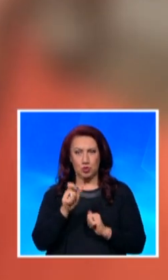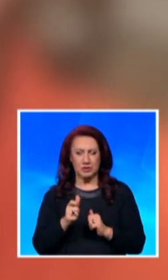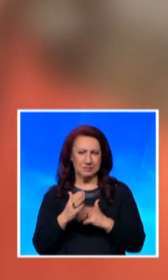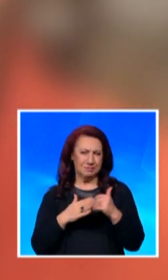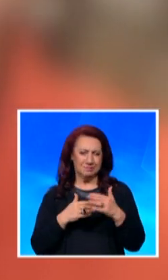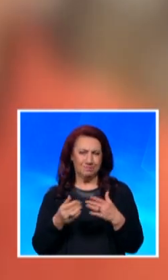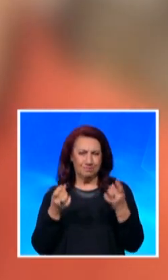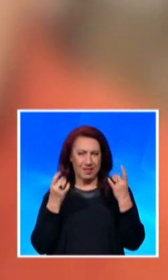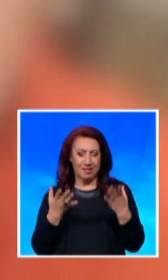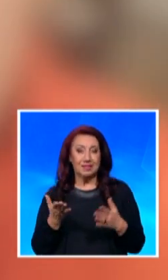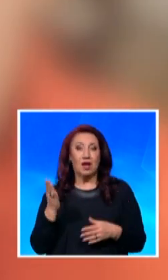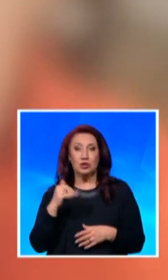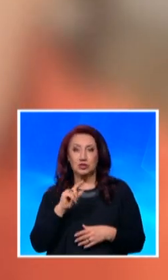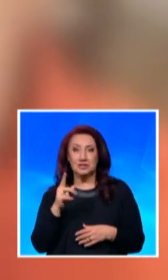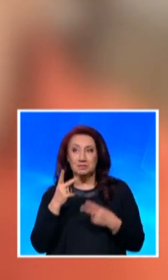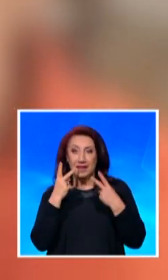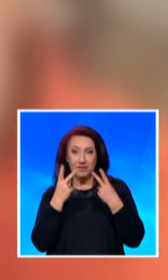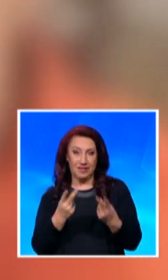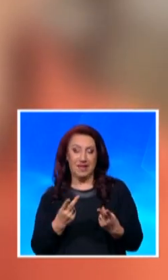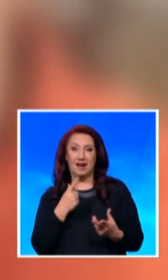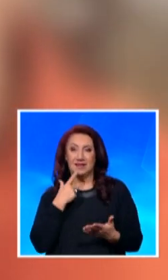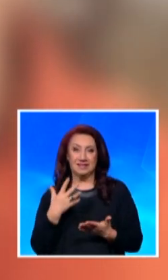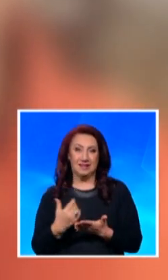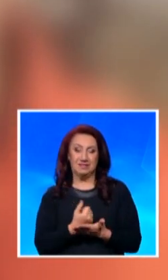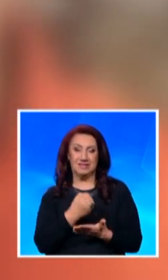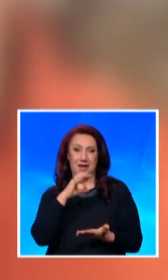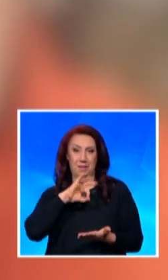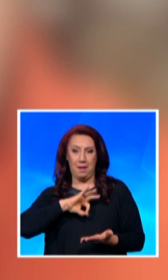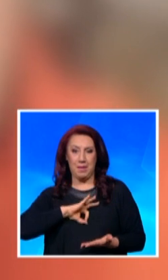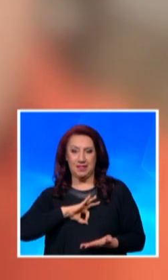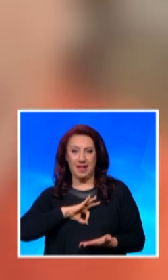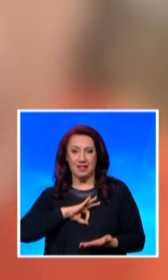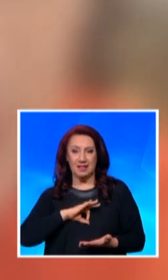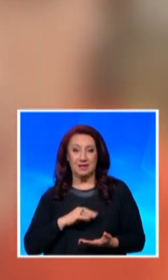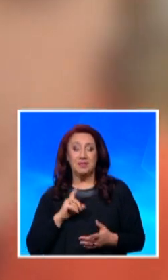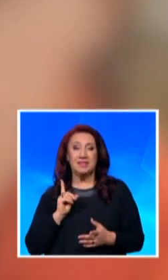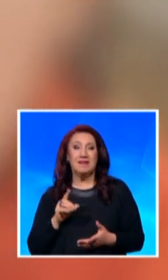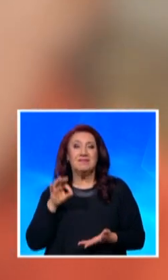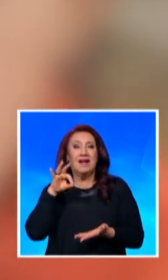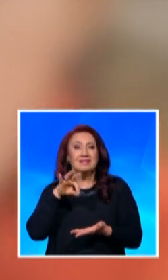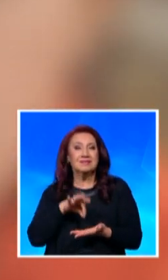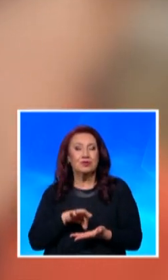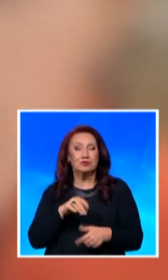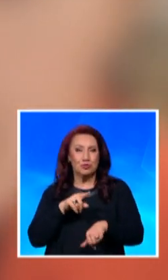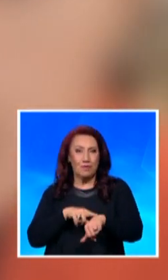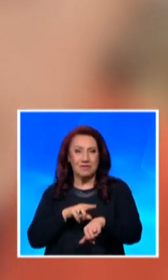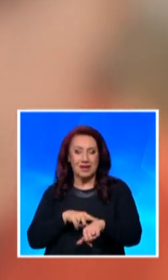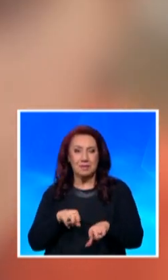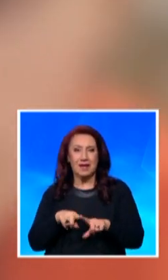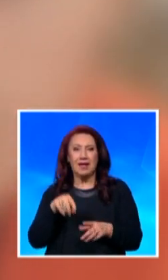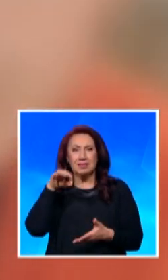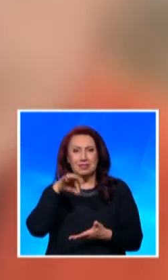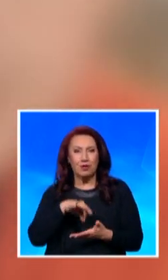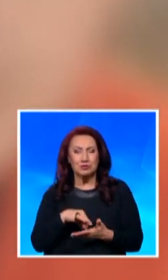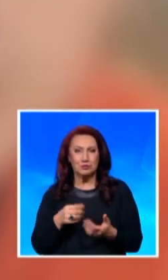не сме го видяли да се реализира. Не знам, трябва да попаднеш точното време на точното място, с